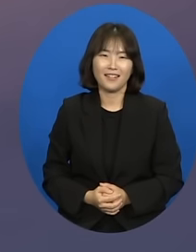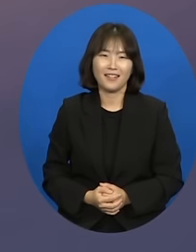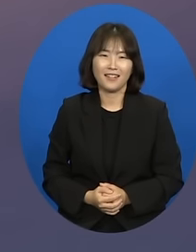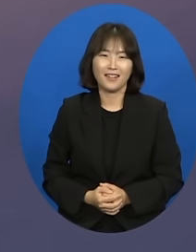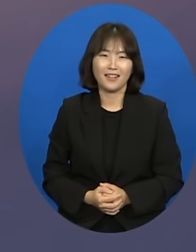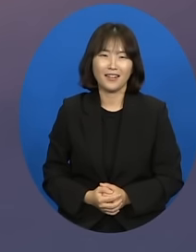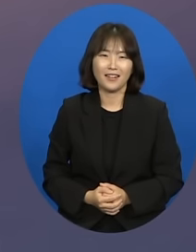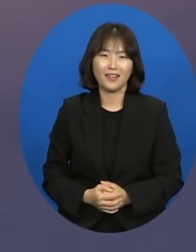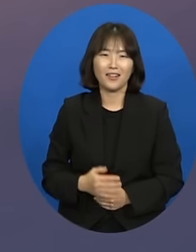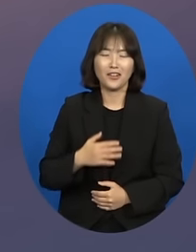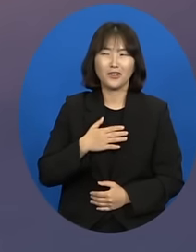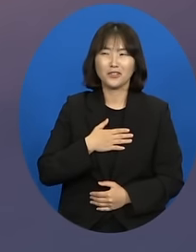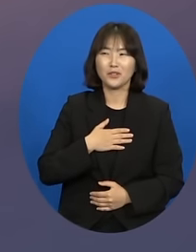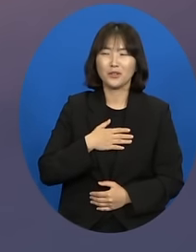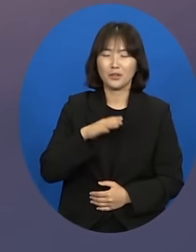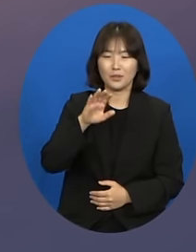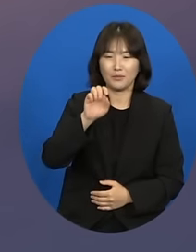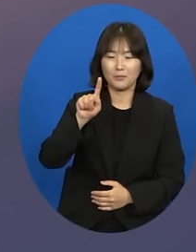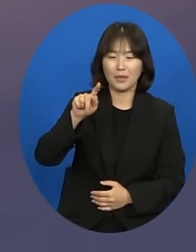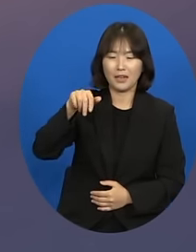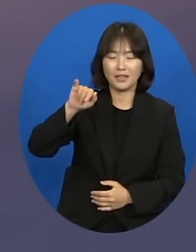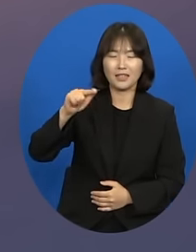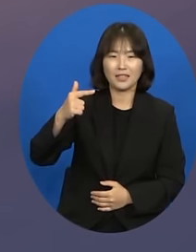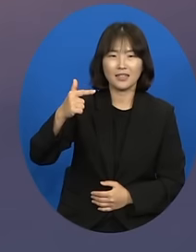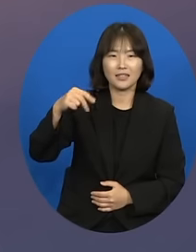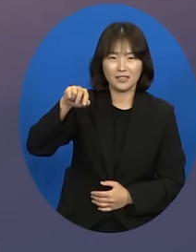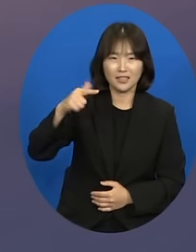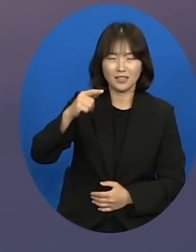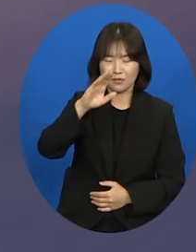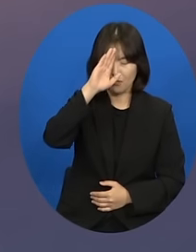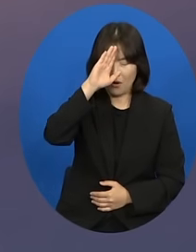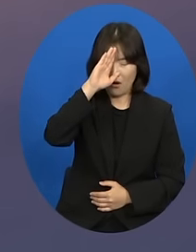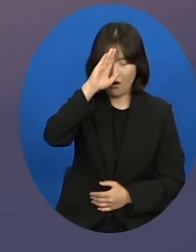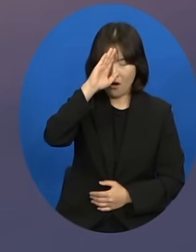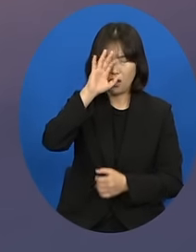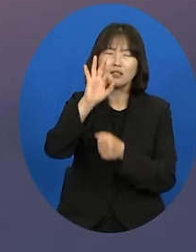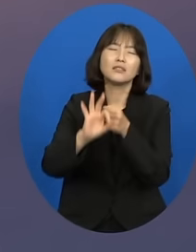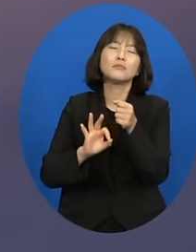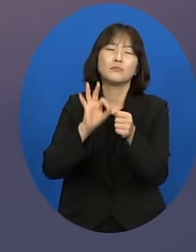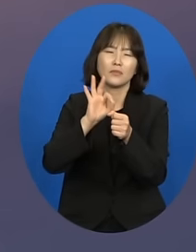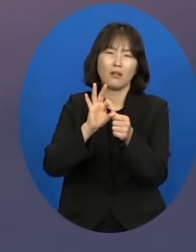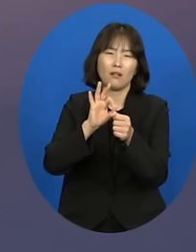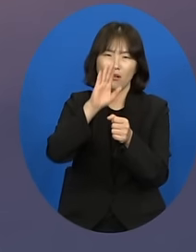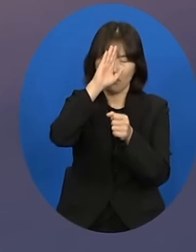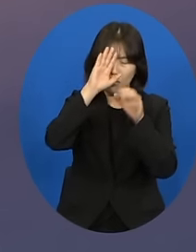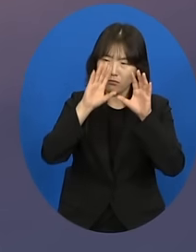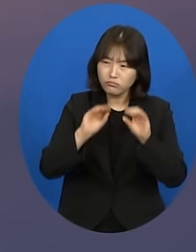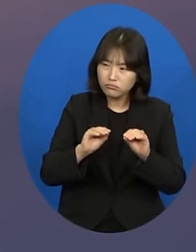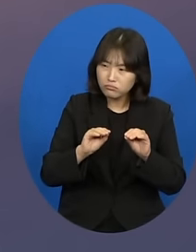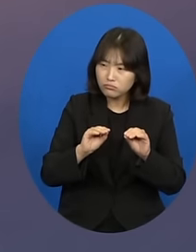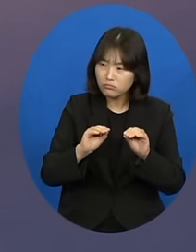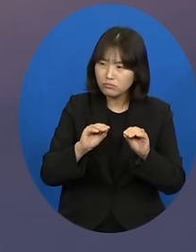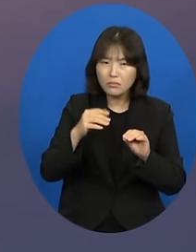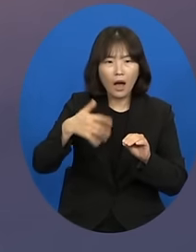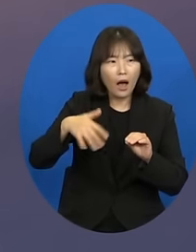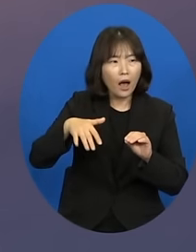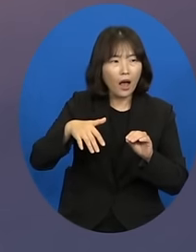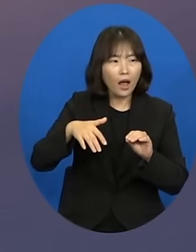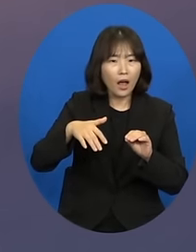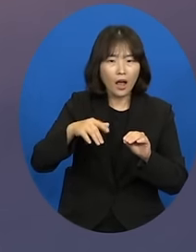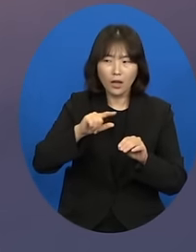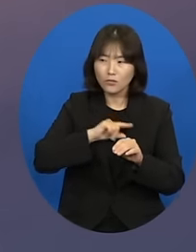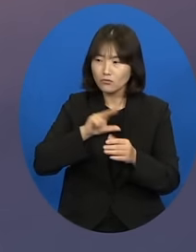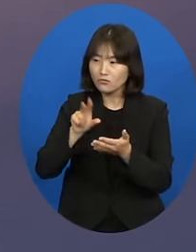저는 파킨슨병 걸린 지 10년이 됐는데 병이 안 낫고 있는데 치유. 아이, 이거 뭐 좀